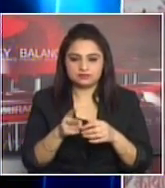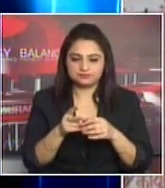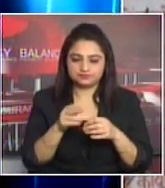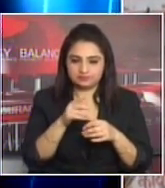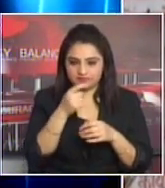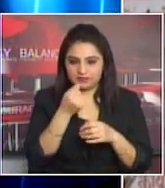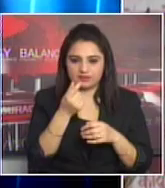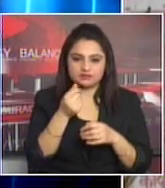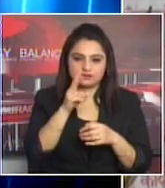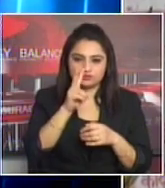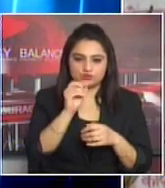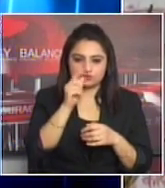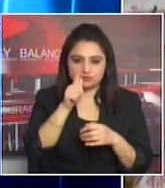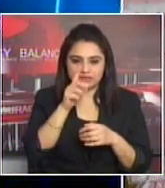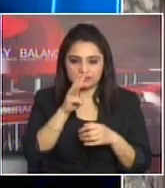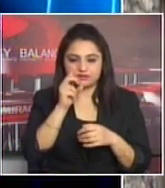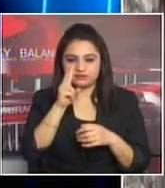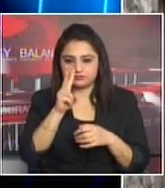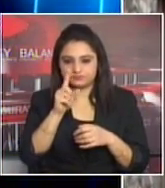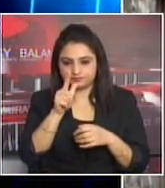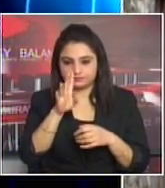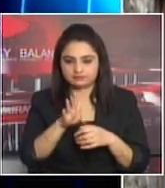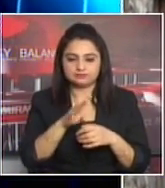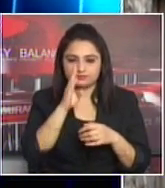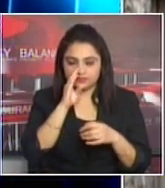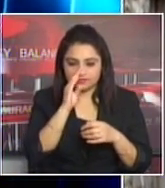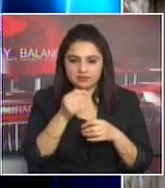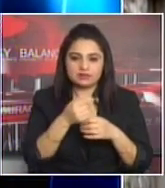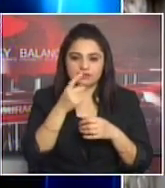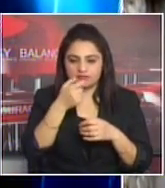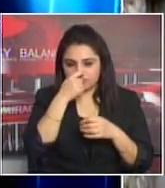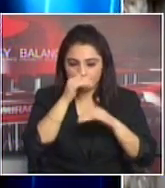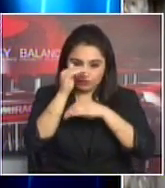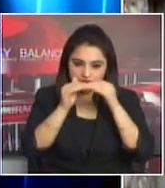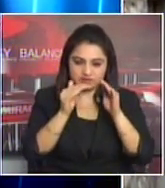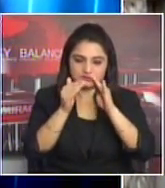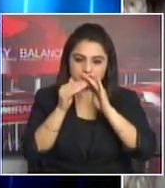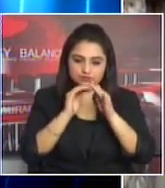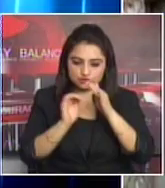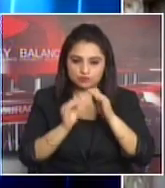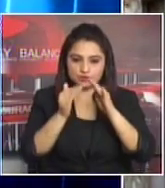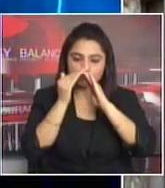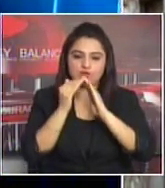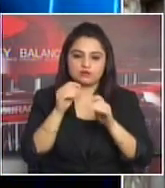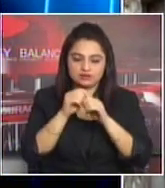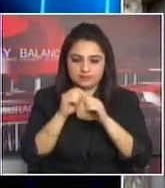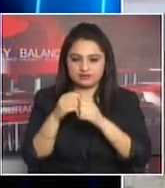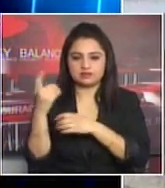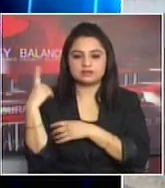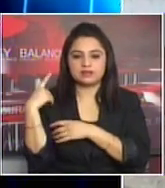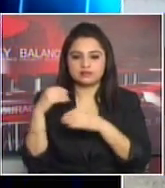वर्ष 2073-74 अन्नपूर्ण गाउँपालिका छ घारमा साबिकको गाविस भवन निर्माणका लागि ठेक्का सम्झौता गरेको